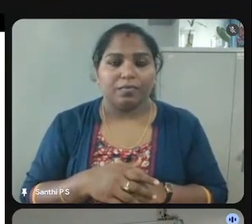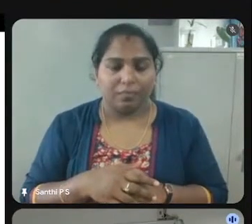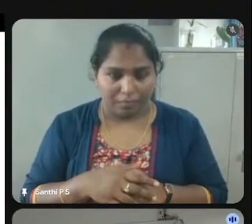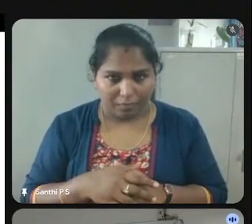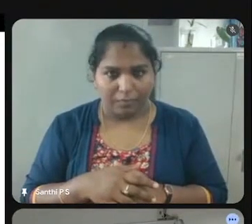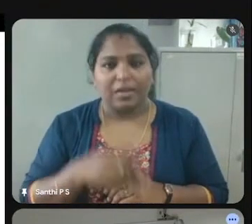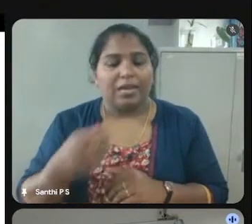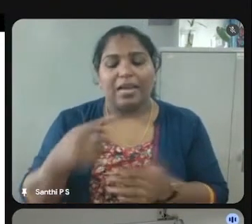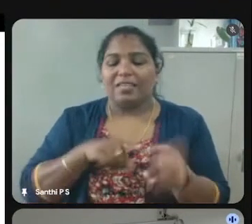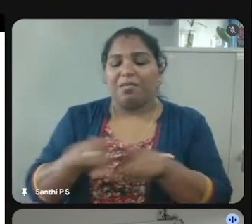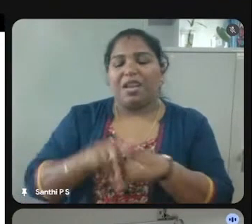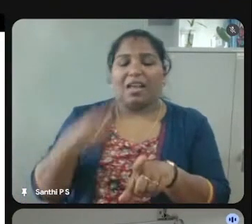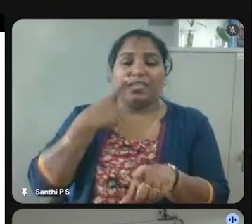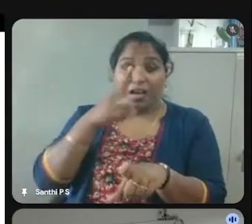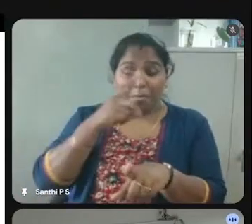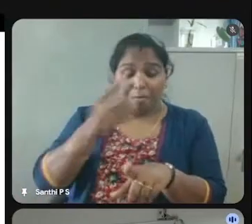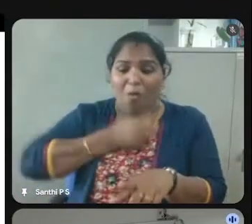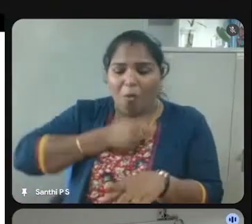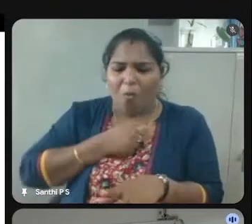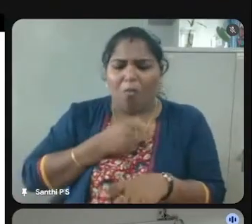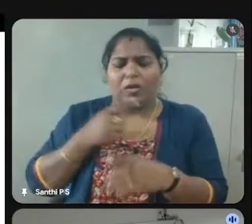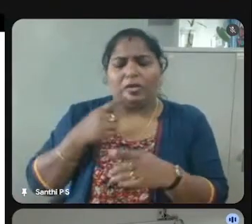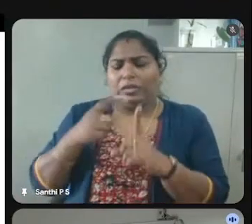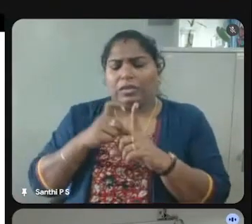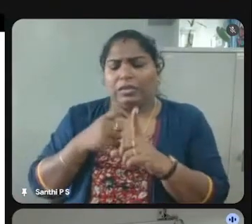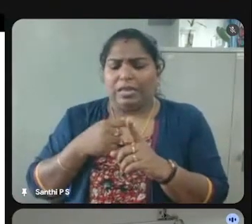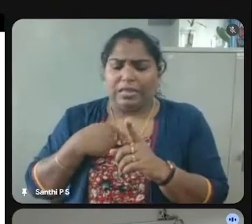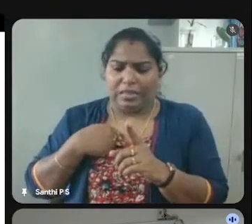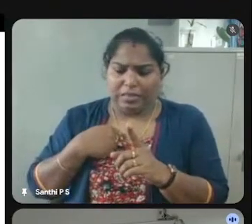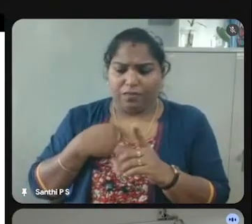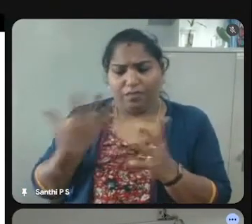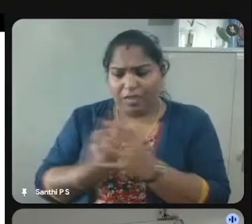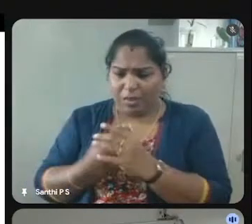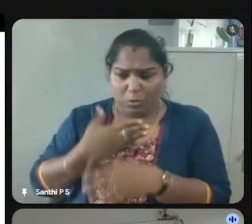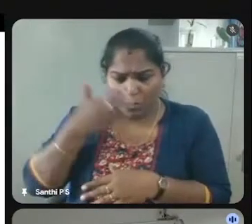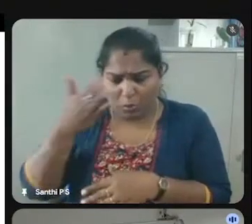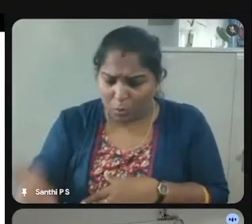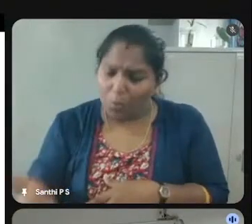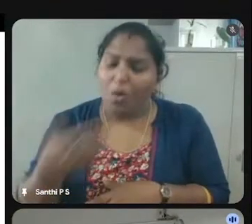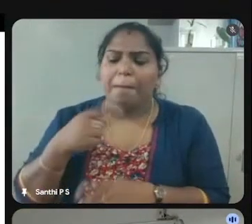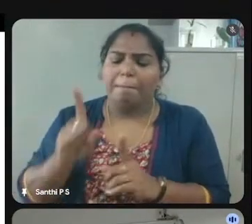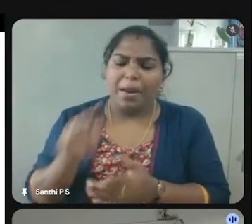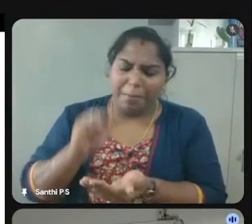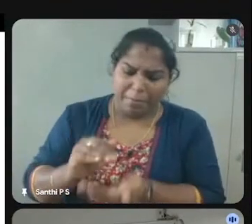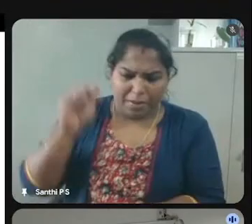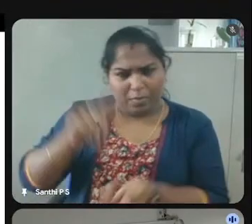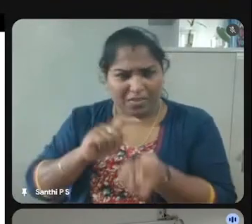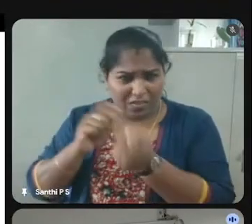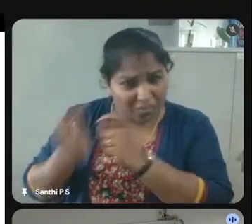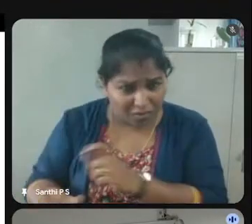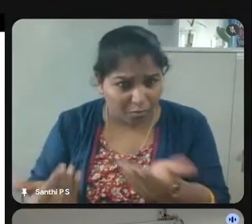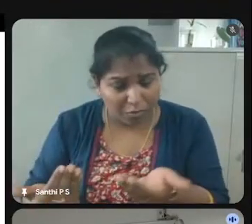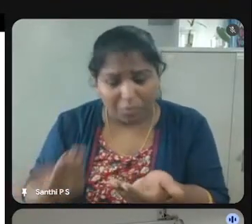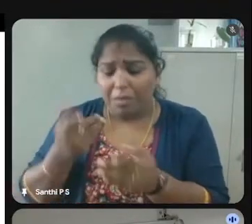ഒരു പ്രയാസമാണ്. ഈ ഉത്കണ്ഠ, ഞാൻ ഈ കൊണ്ടുപോകുന്നത് കൊണ്ട് എന്റെ കുഞ്ഞിന് എന്തെങ്കിലും മാറ്റം വരുമോ, അല്ലെങ്കിൽ ഞാൻ ഈ ചെയ്യുന്നത് ശരിയായിട്ടുള്ള